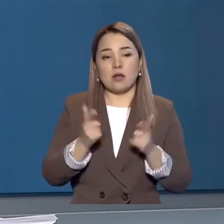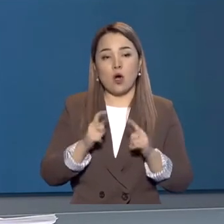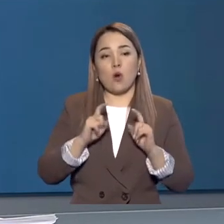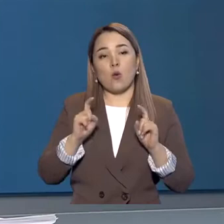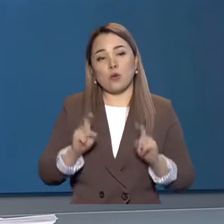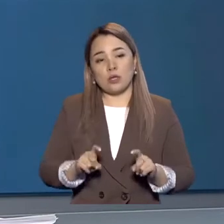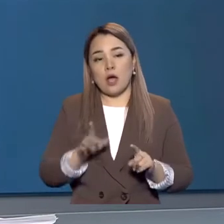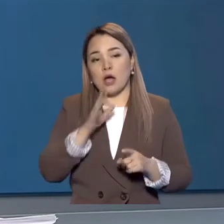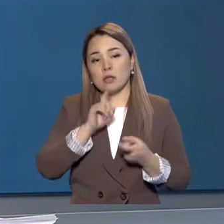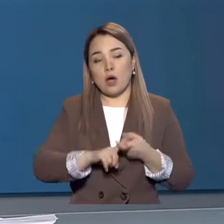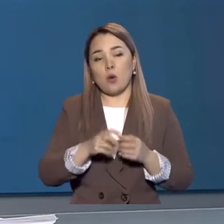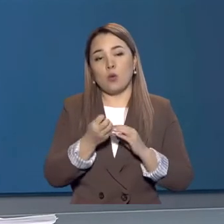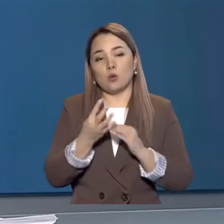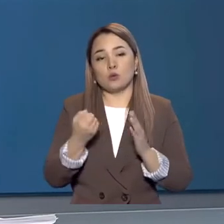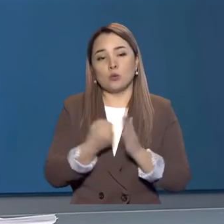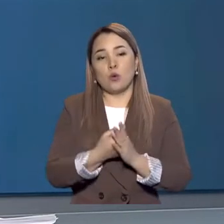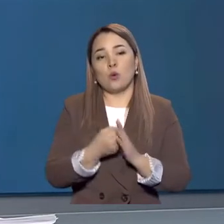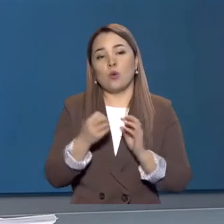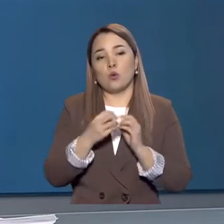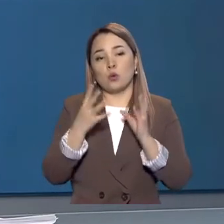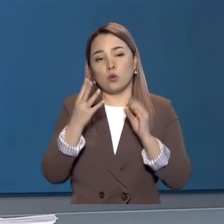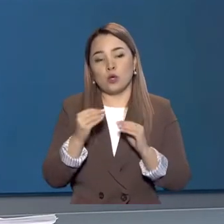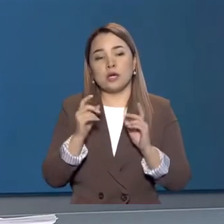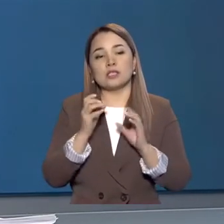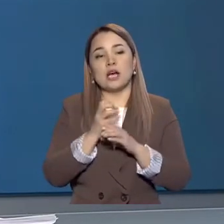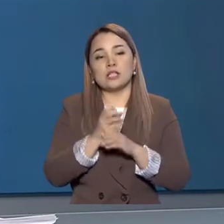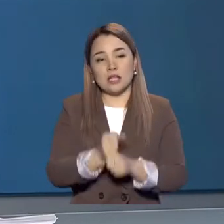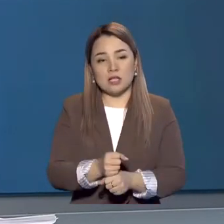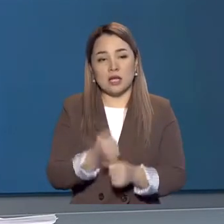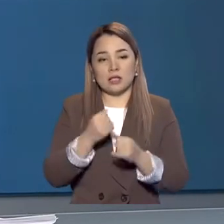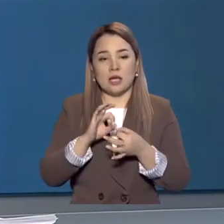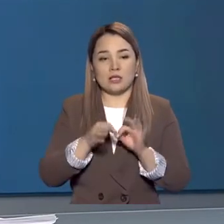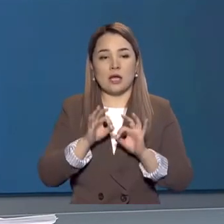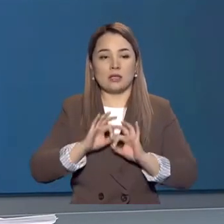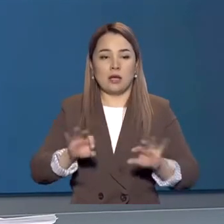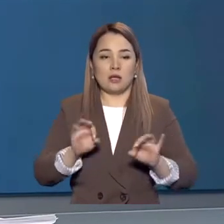отыру мерзімі 14-тен 10 күнге қысқартылды. Толығырақ тілшіміз айтсын.